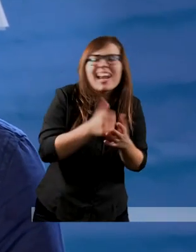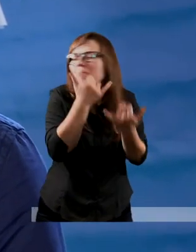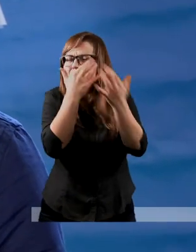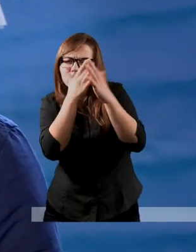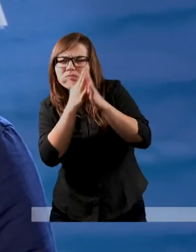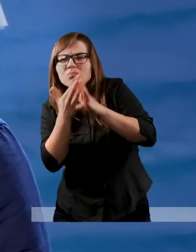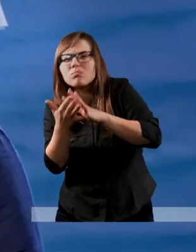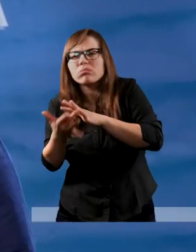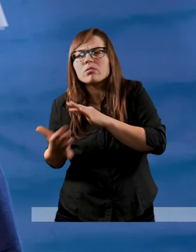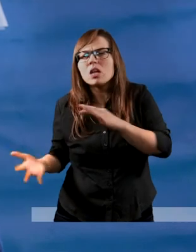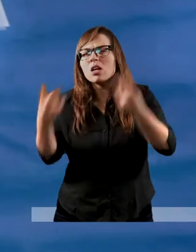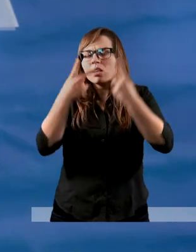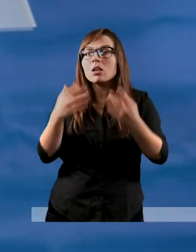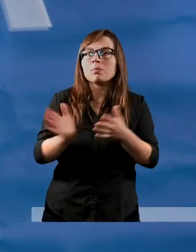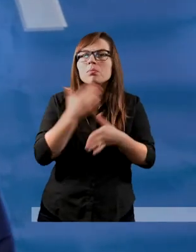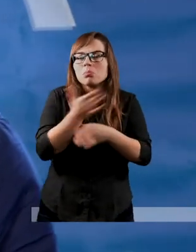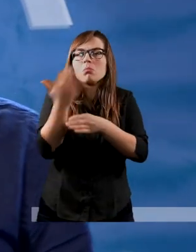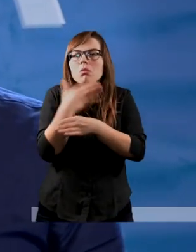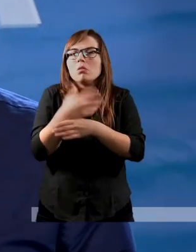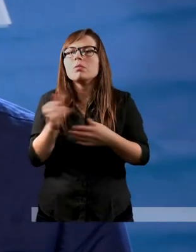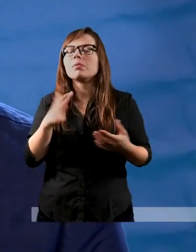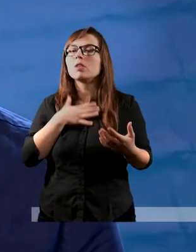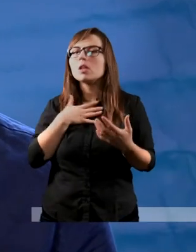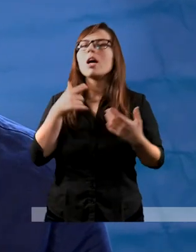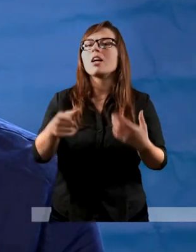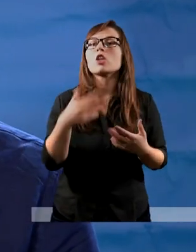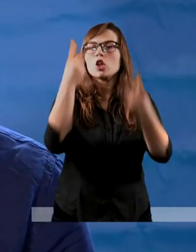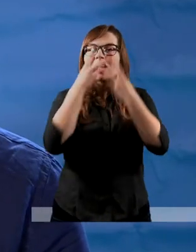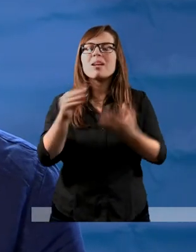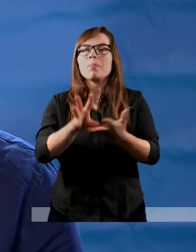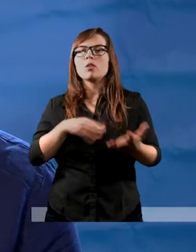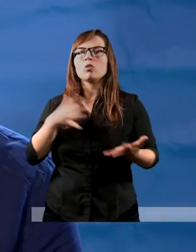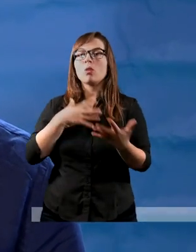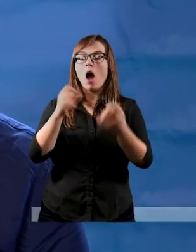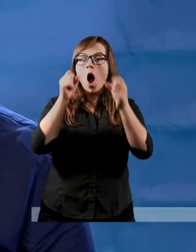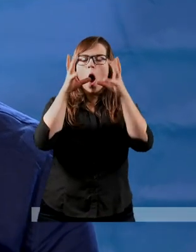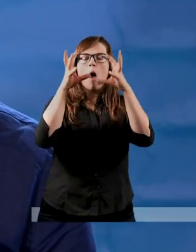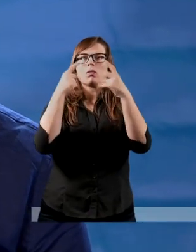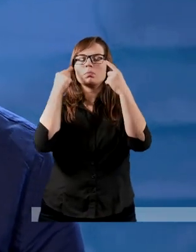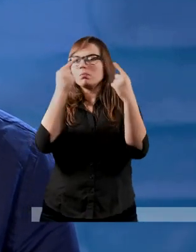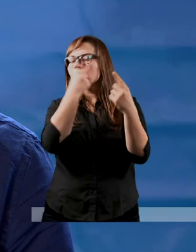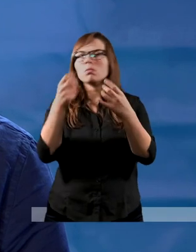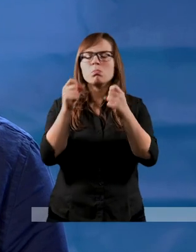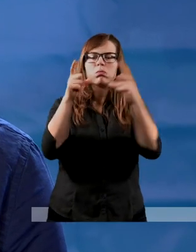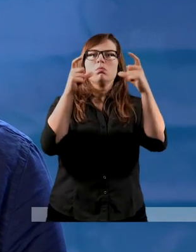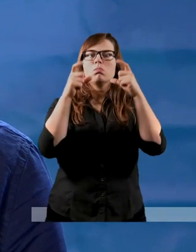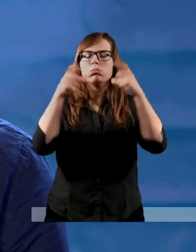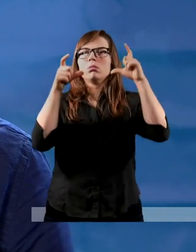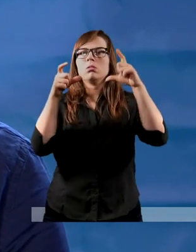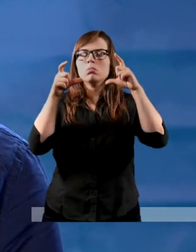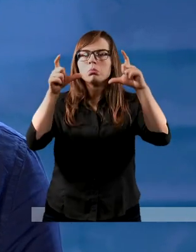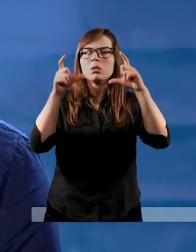potem cały Nowy Testament. I czytając Biblię, zaczęły otwierać mi się oczy na Boga. W